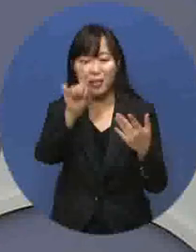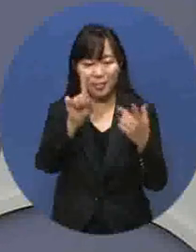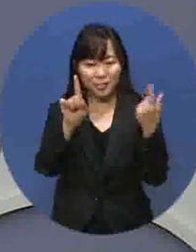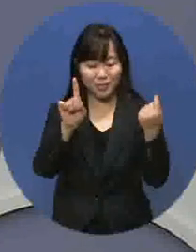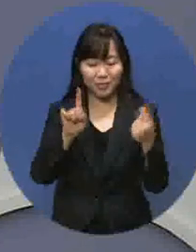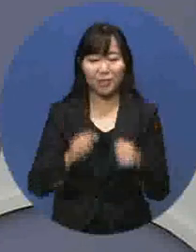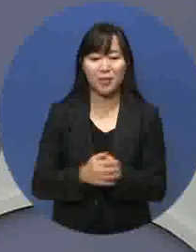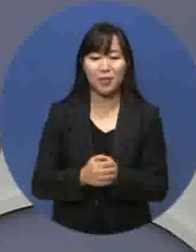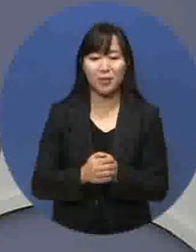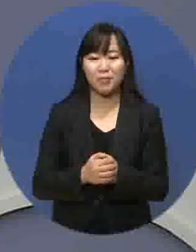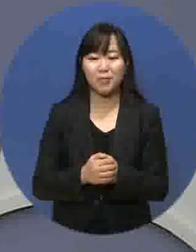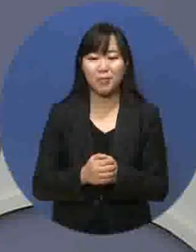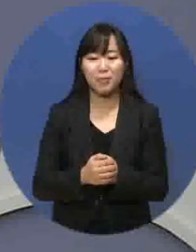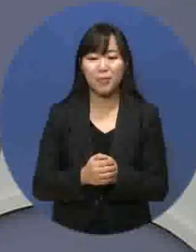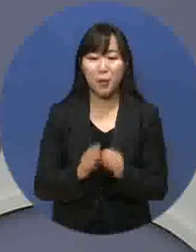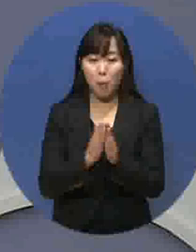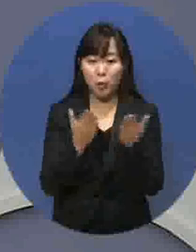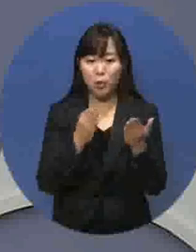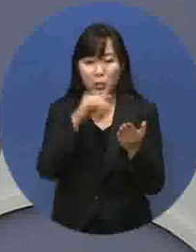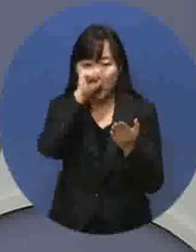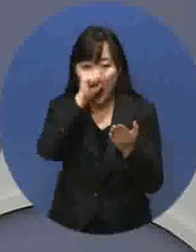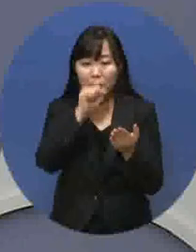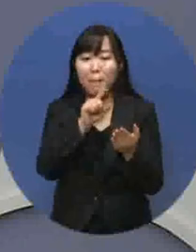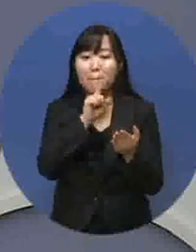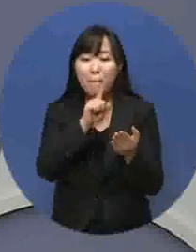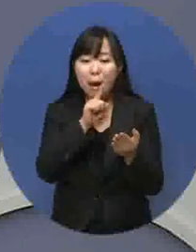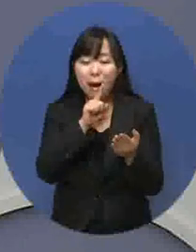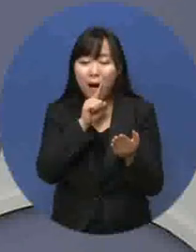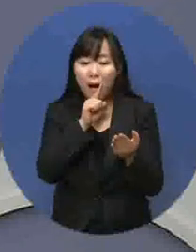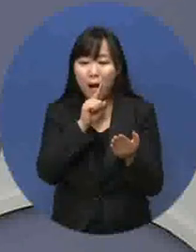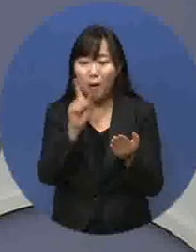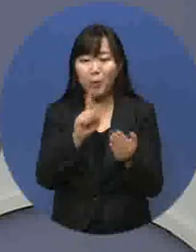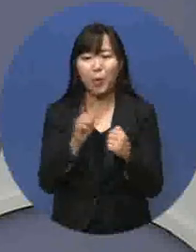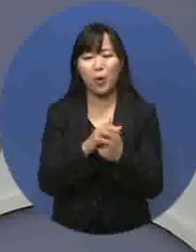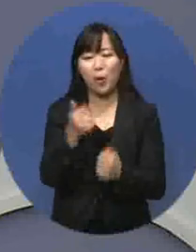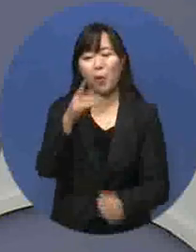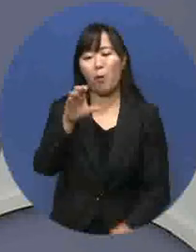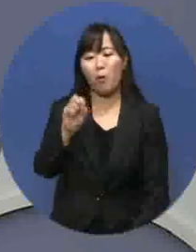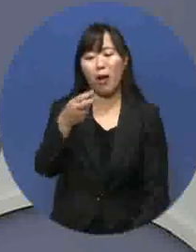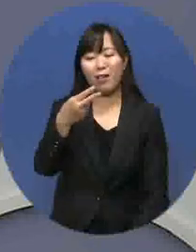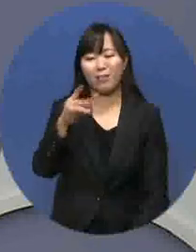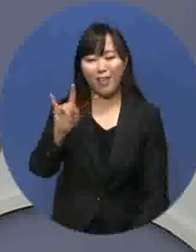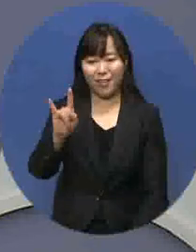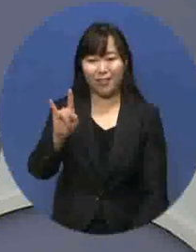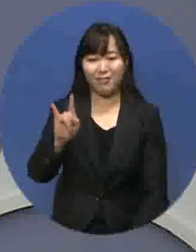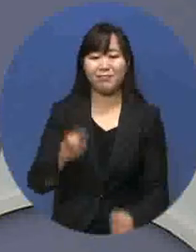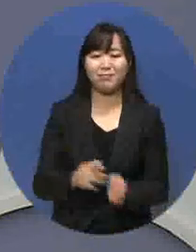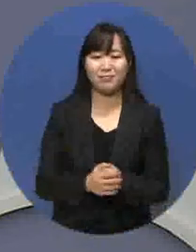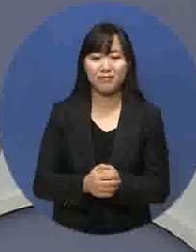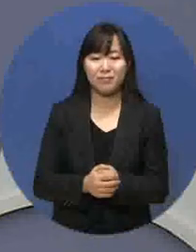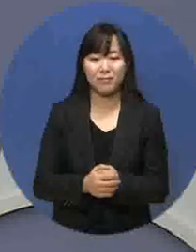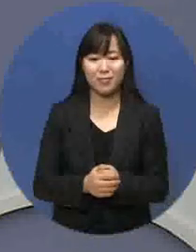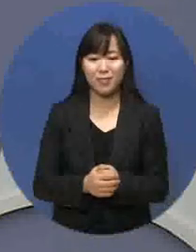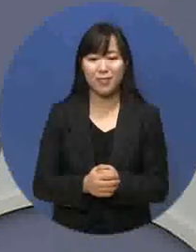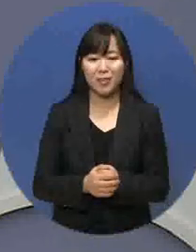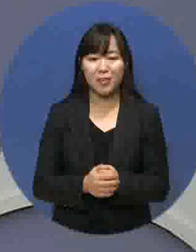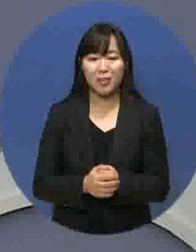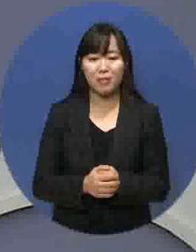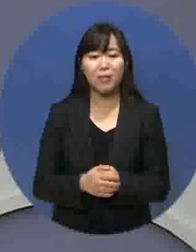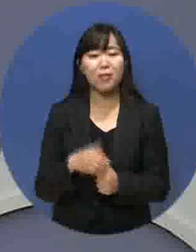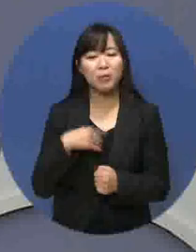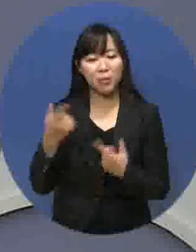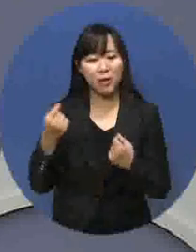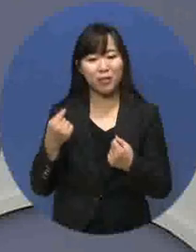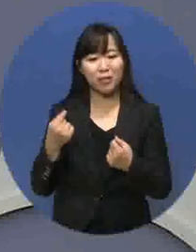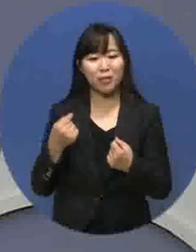그리고 이 본인께서 이제 제일 좋아하시는 이제 말이 광대라는 말이세요. 예. 이제 저도 이제 오히려 곽